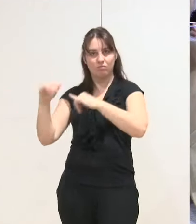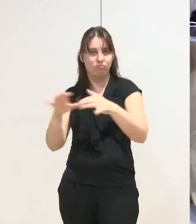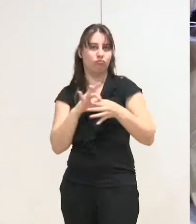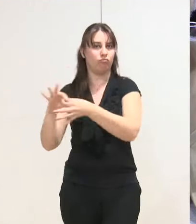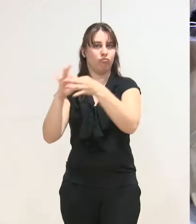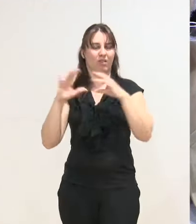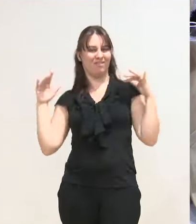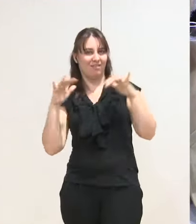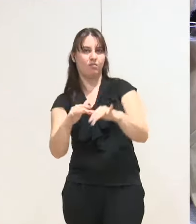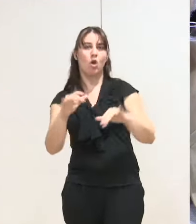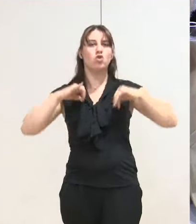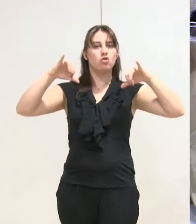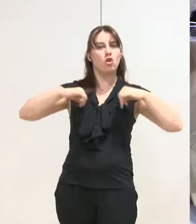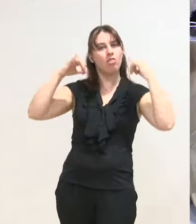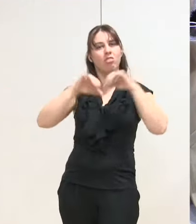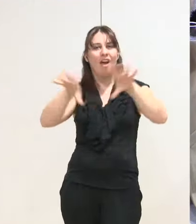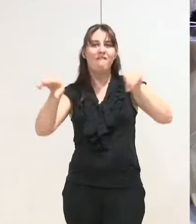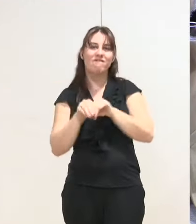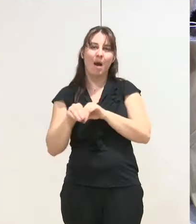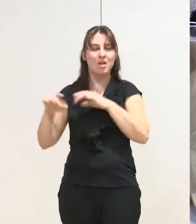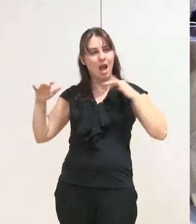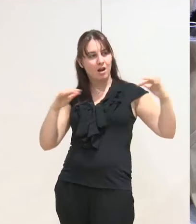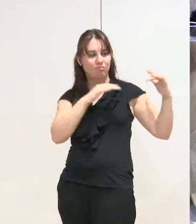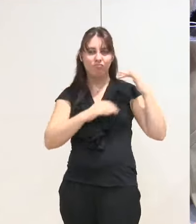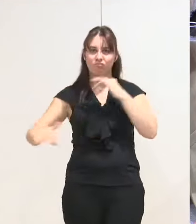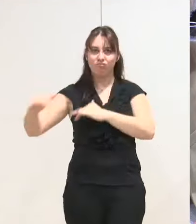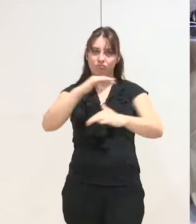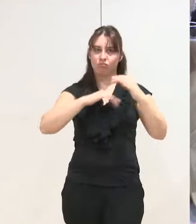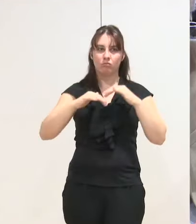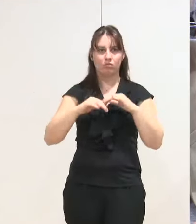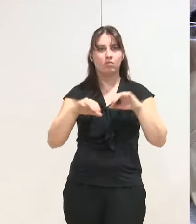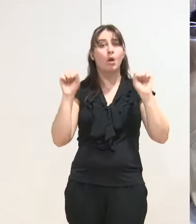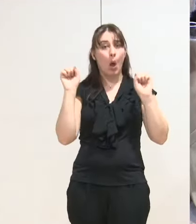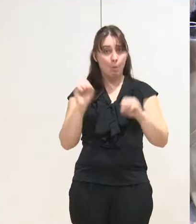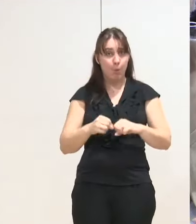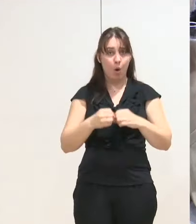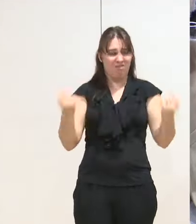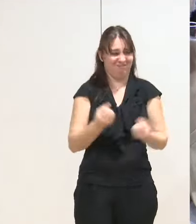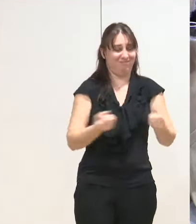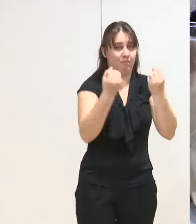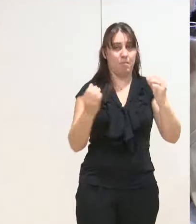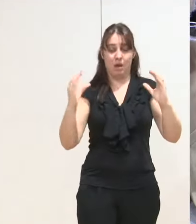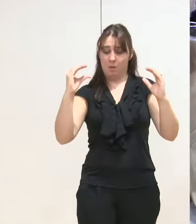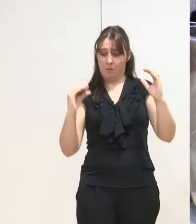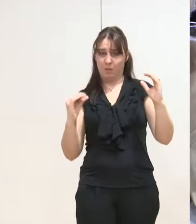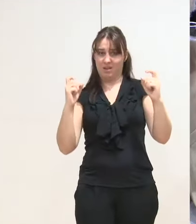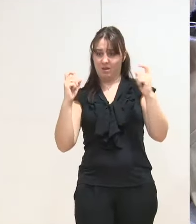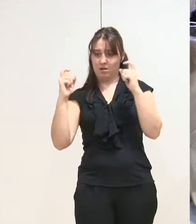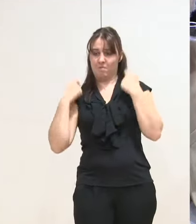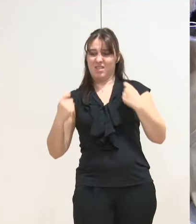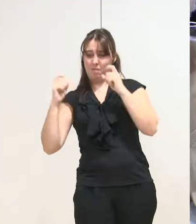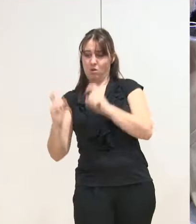jeune plus plus familial faire mieux avec moins c'est possible il suffit d'oser renouveler